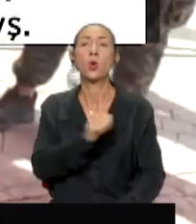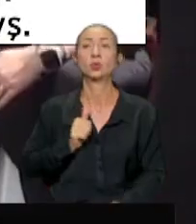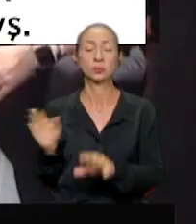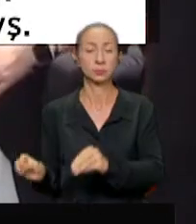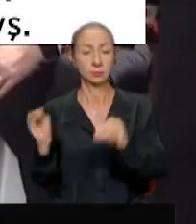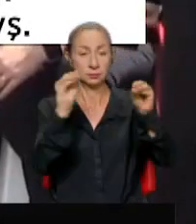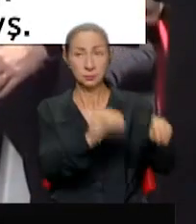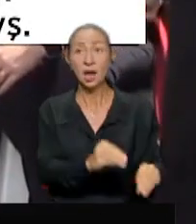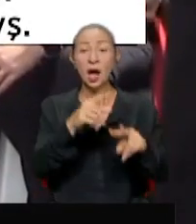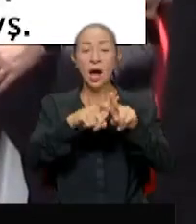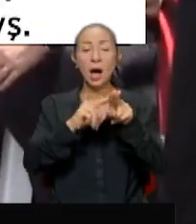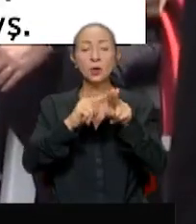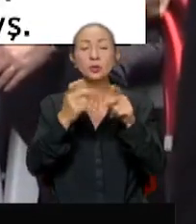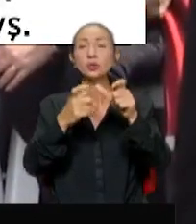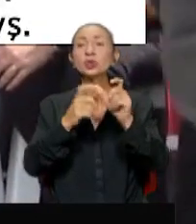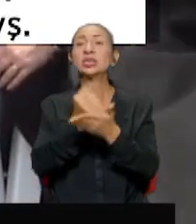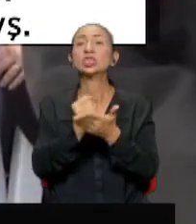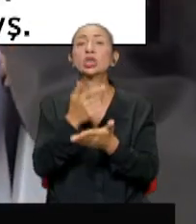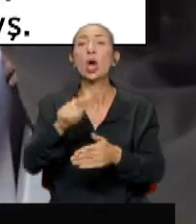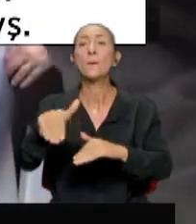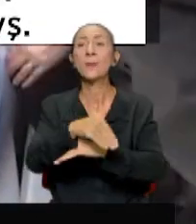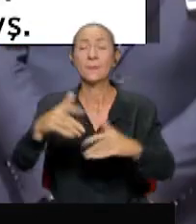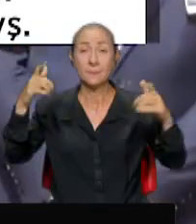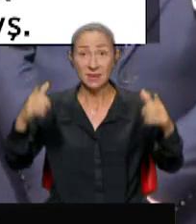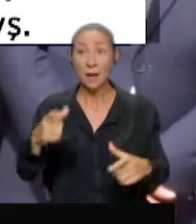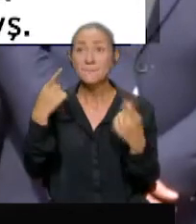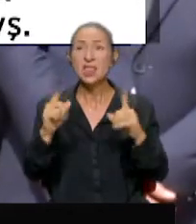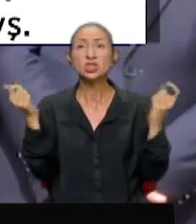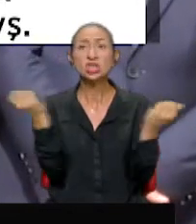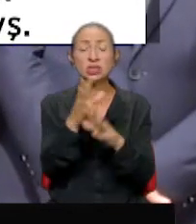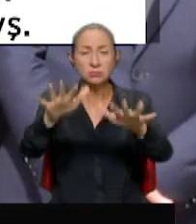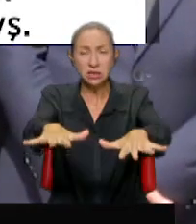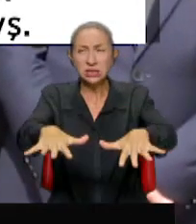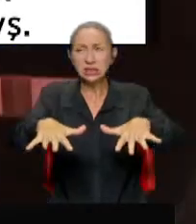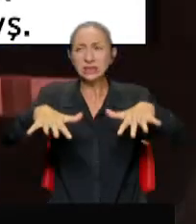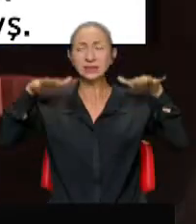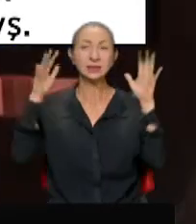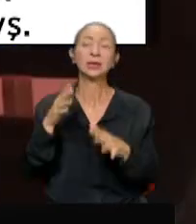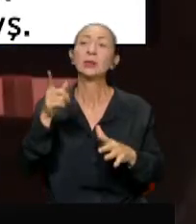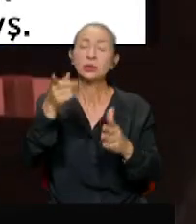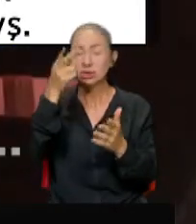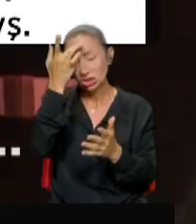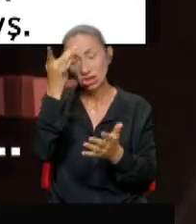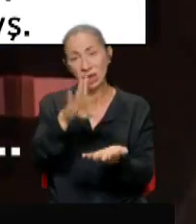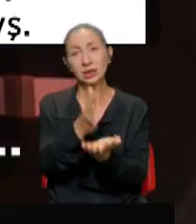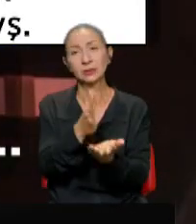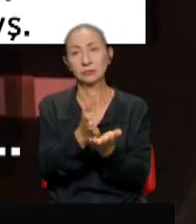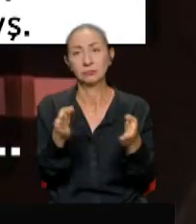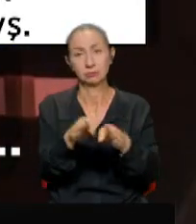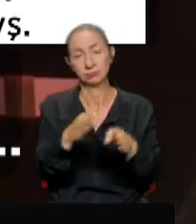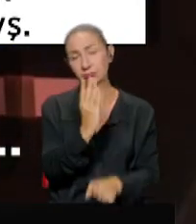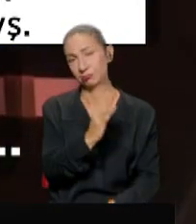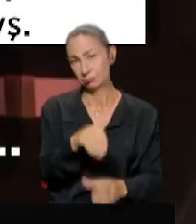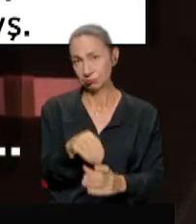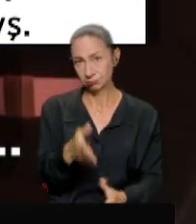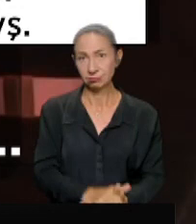götürüldü. Akkuş ilçesine bağlı Yeşilköy Mahallesi meydanında binlerce kişi toplandı şehidini uğurlamak için. Bu devleti kurmak,